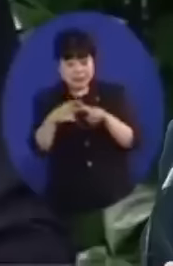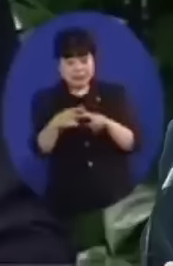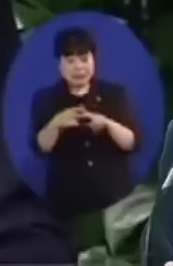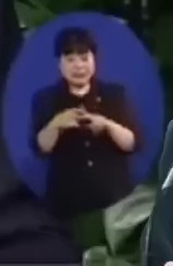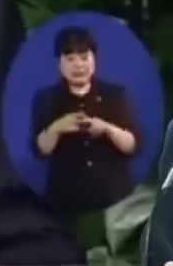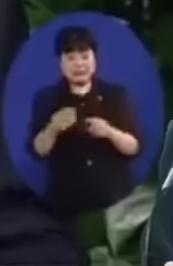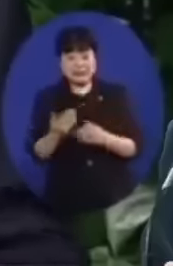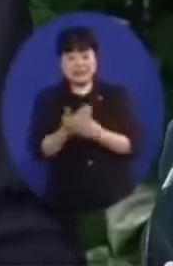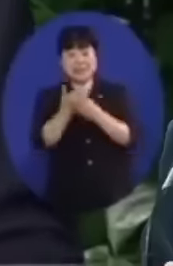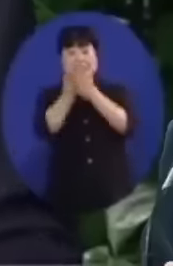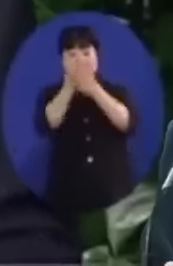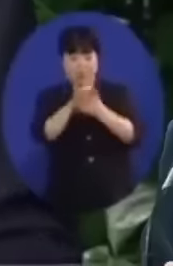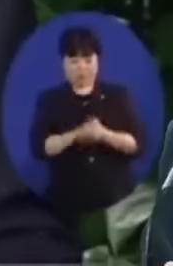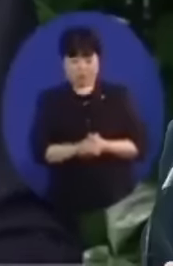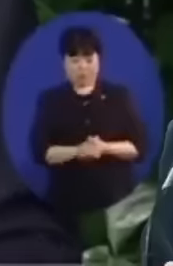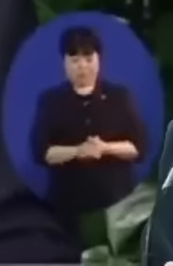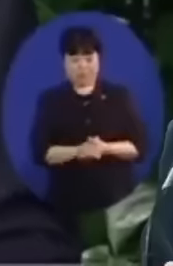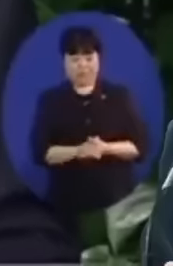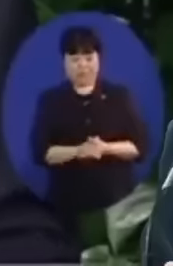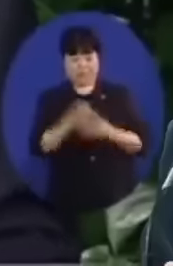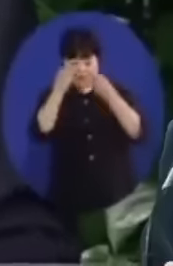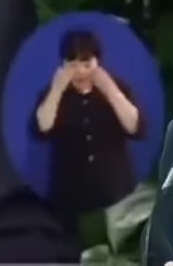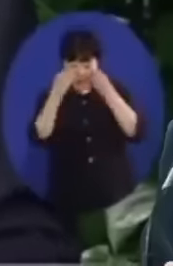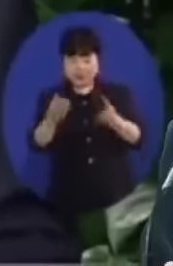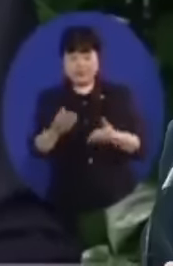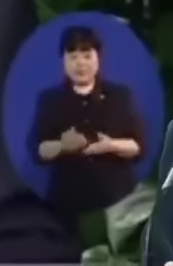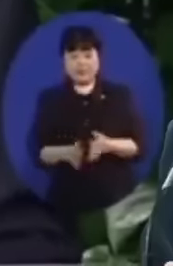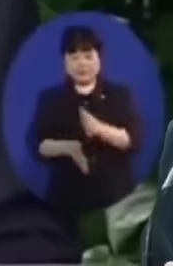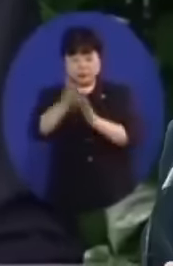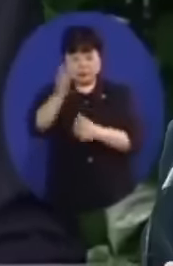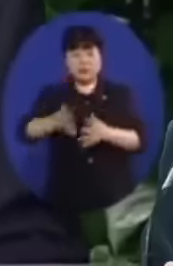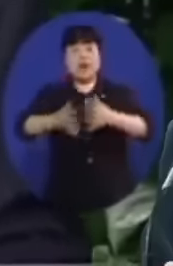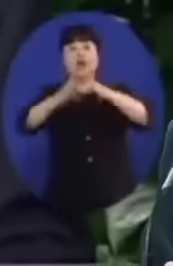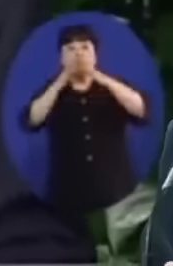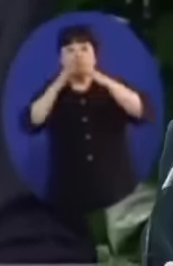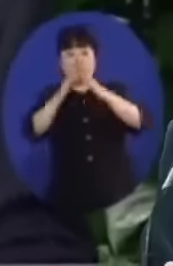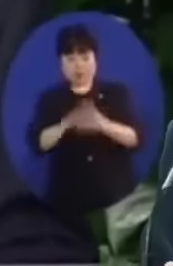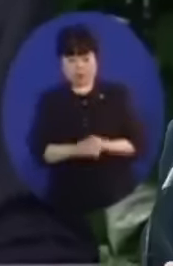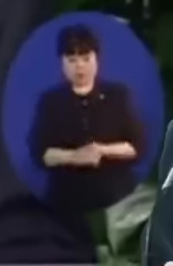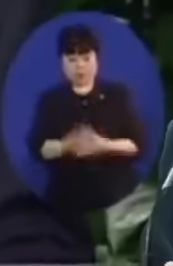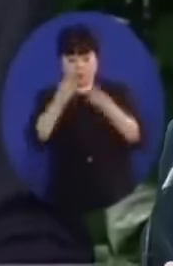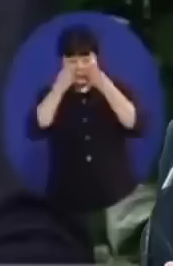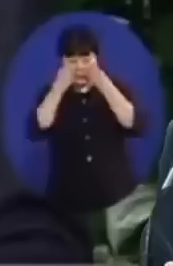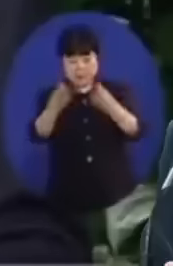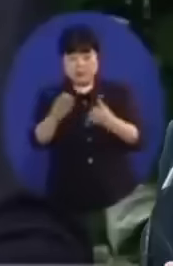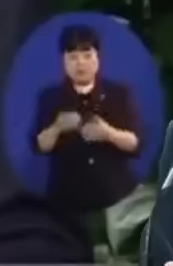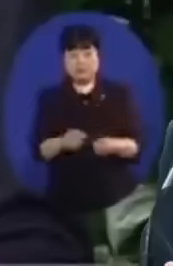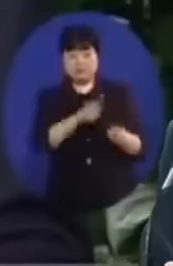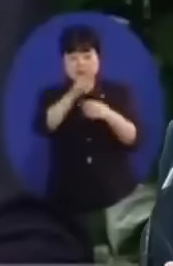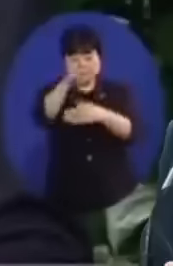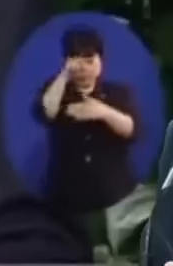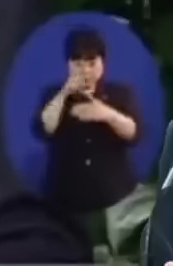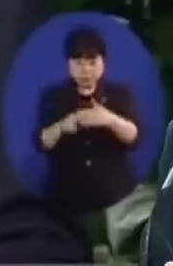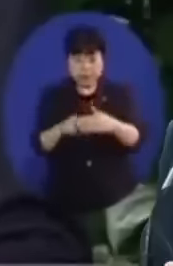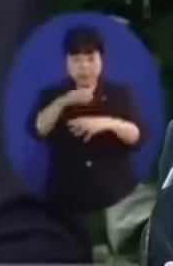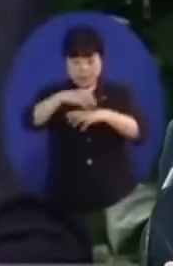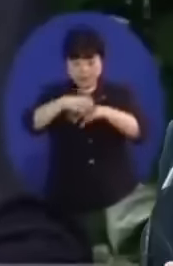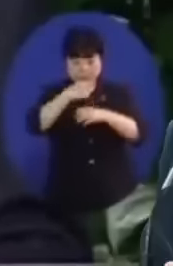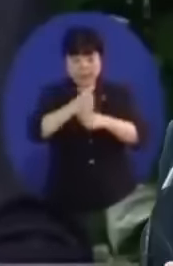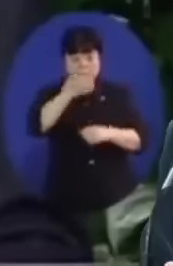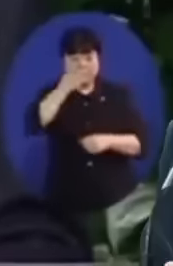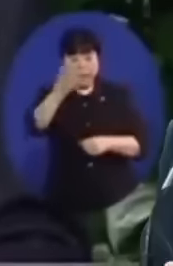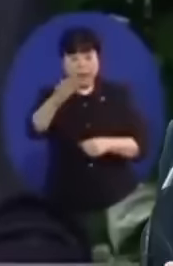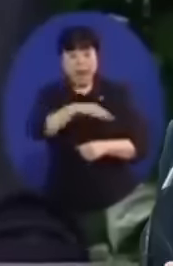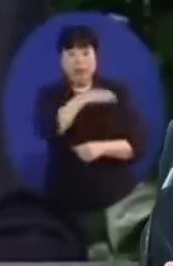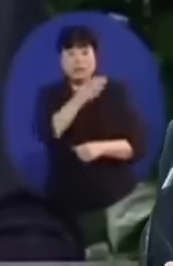그곳을 개척하고 새로운 도시를 건설하고 새로운 사람 살만한 세계를 만들 수